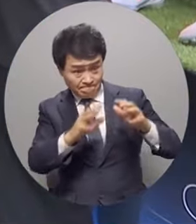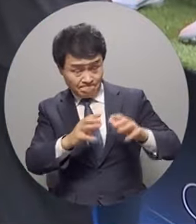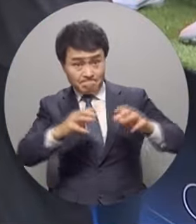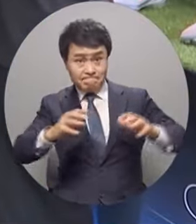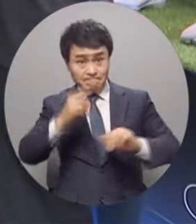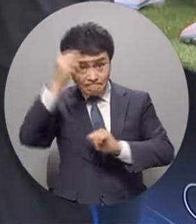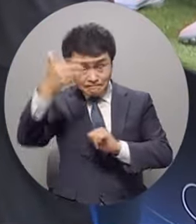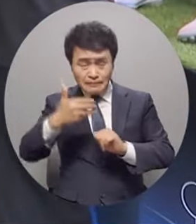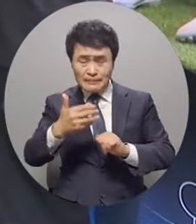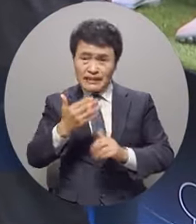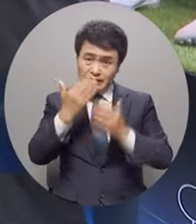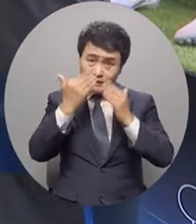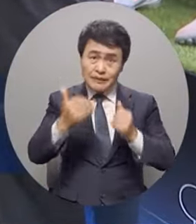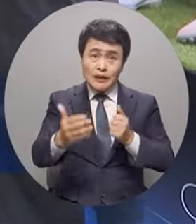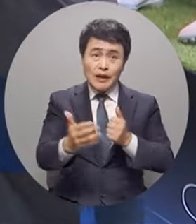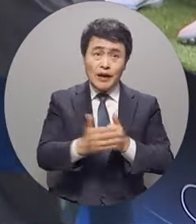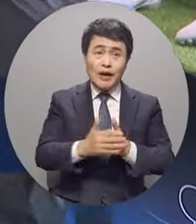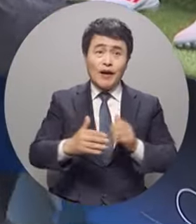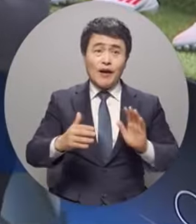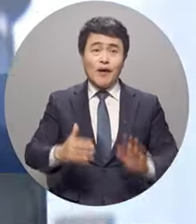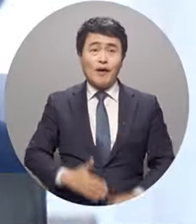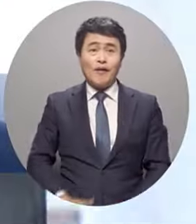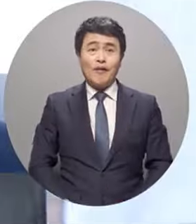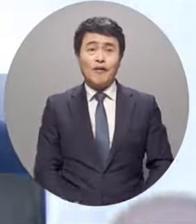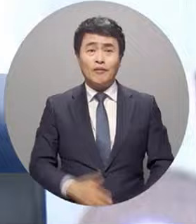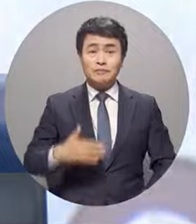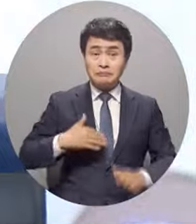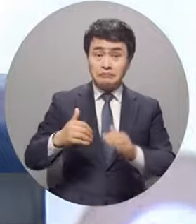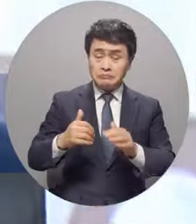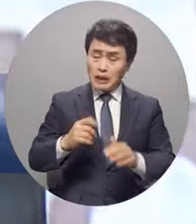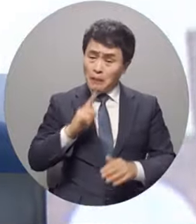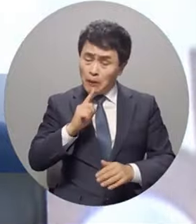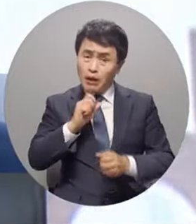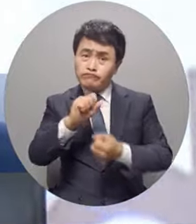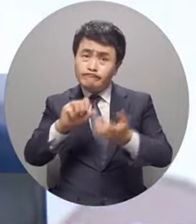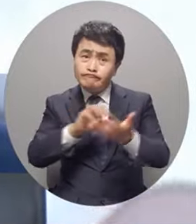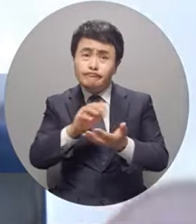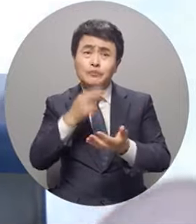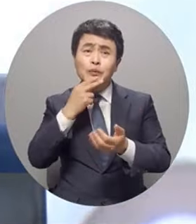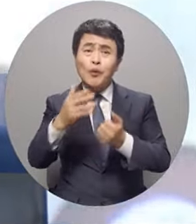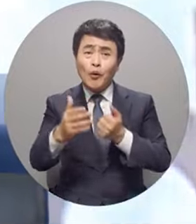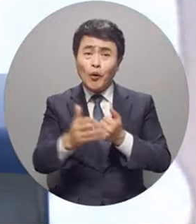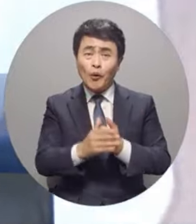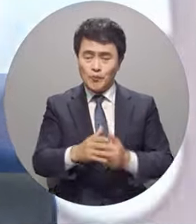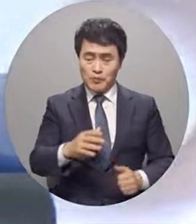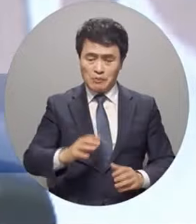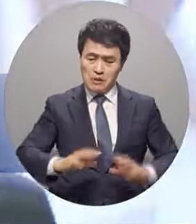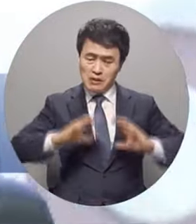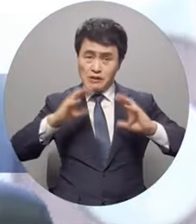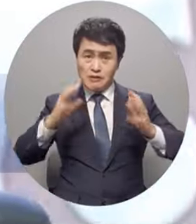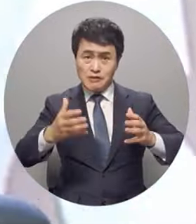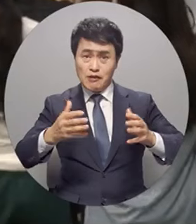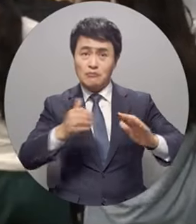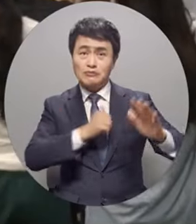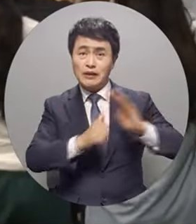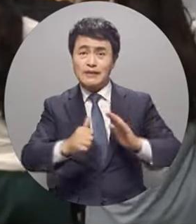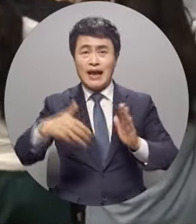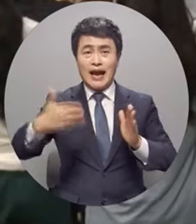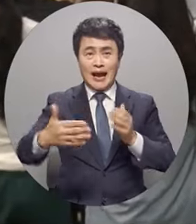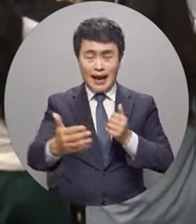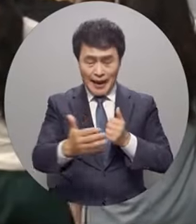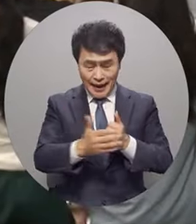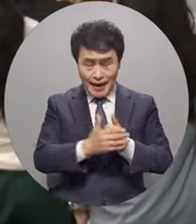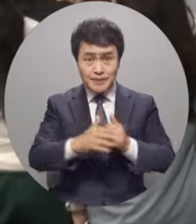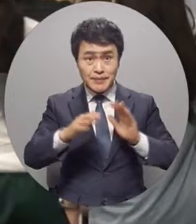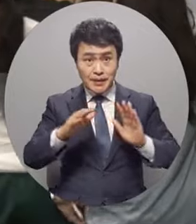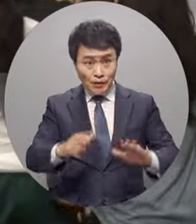단호했습니다. 논쟁이 없는 사람이 월드클래스죠. 저는 아직 그 논쟁이 나오고 있는 것 자체가 아직 아니라고 생각을 해서. 그리고